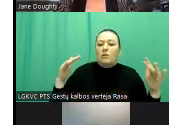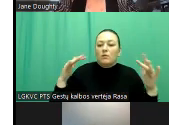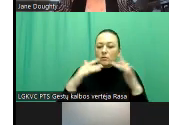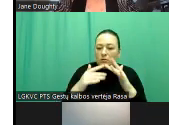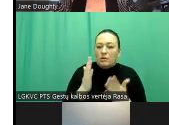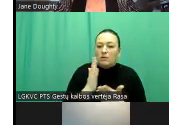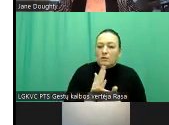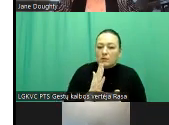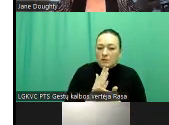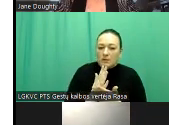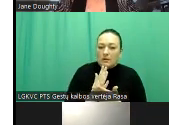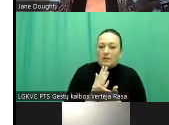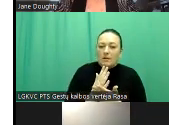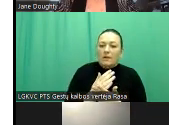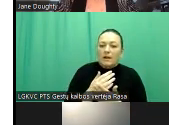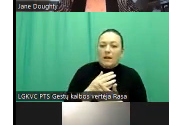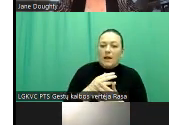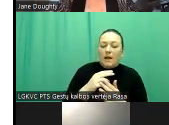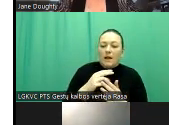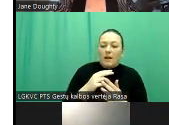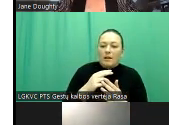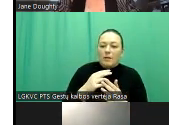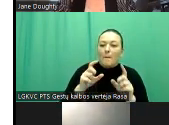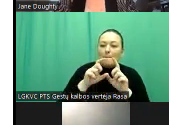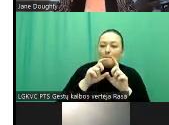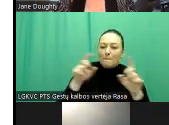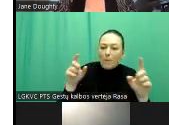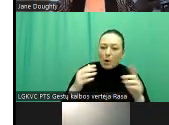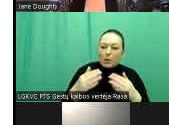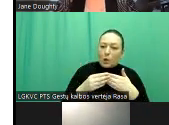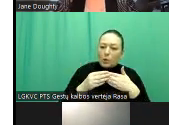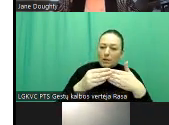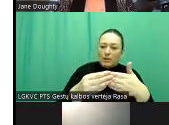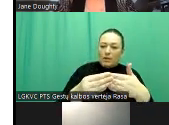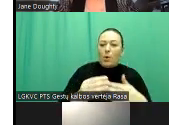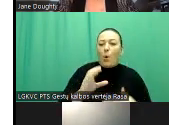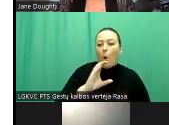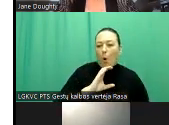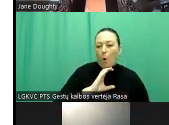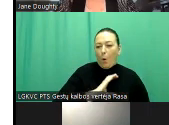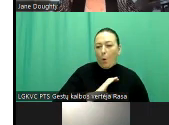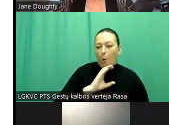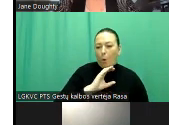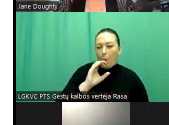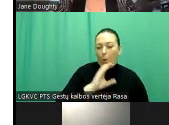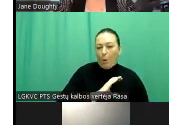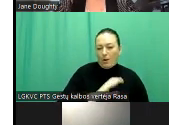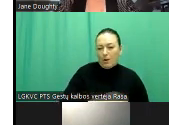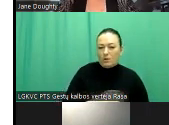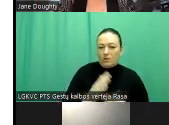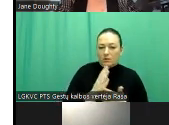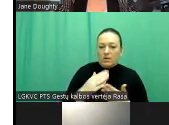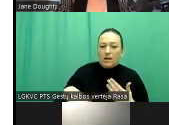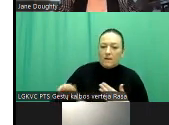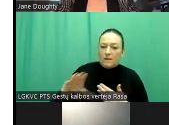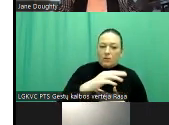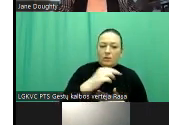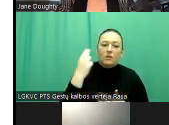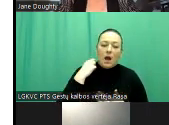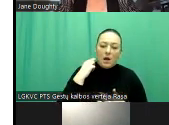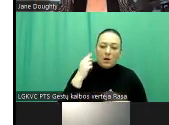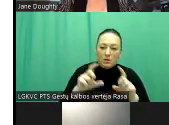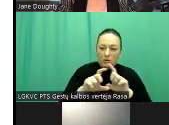pavadinimas Nacionalinis mokyklų lyderystės koledžas. Ir tai reiškia visas Anglijos